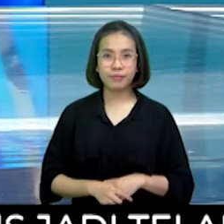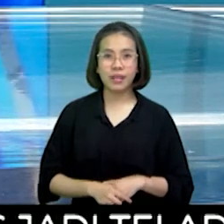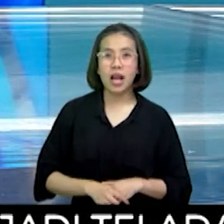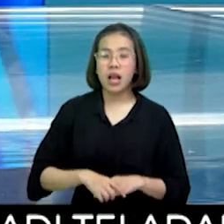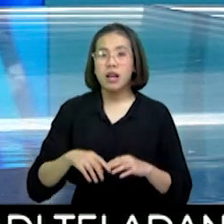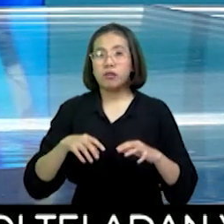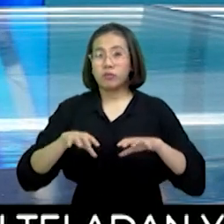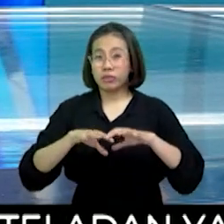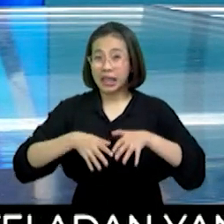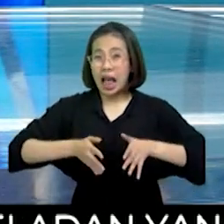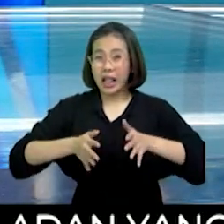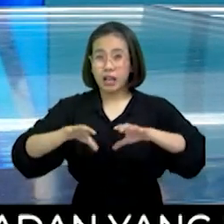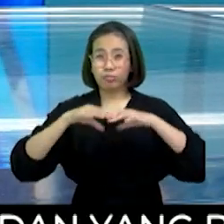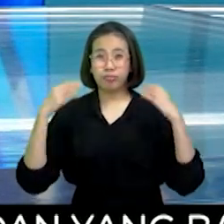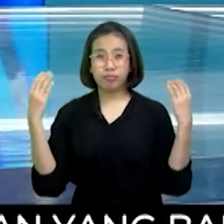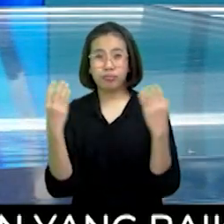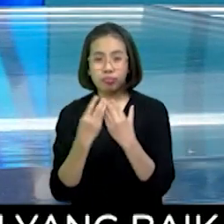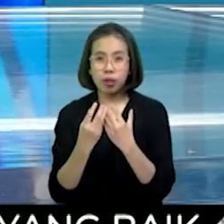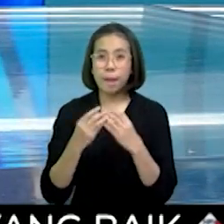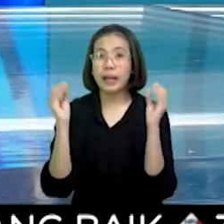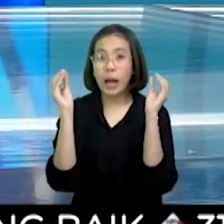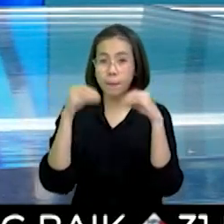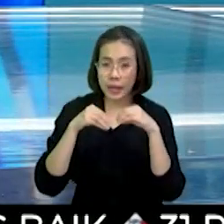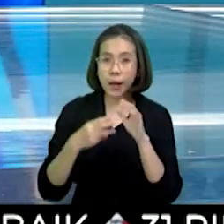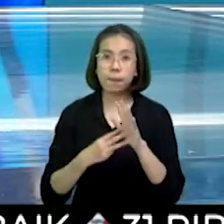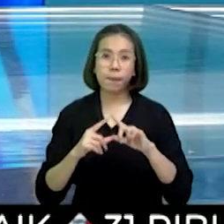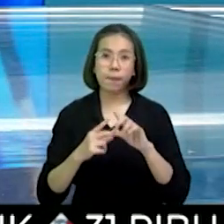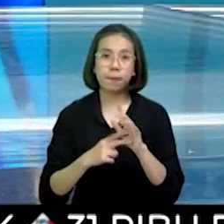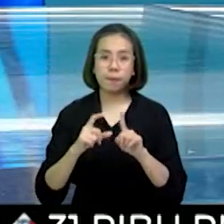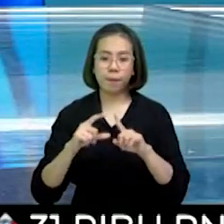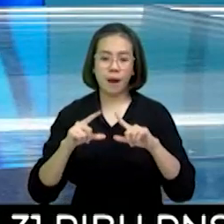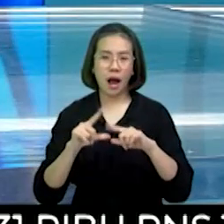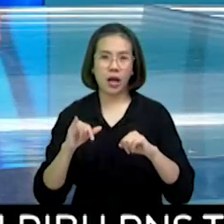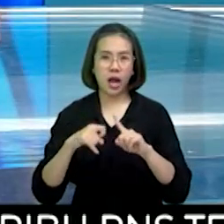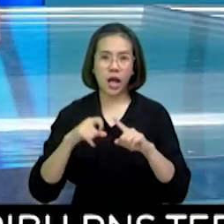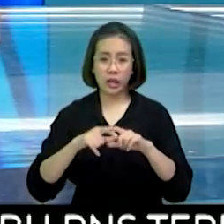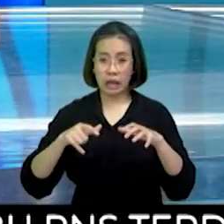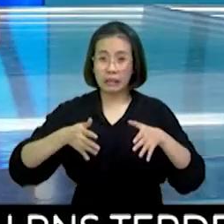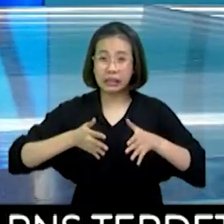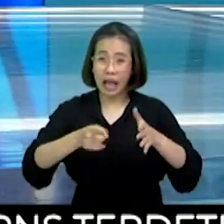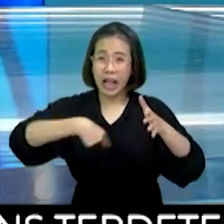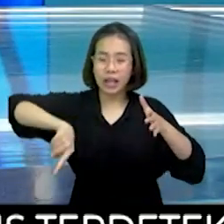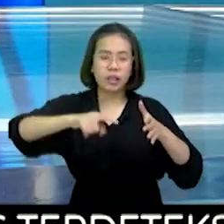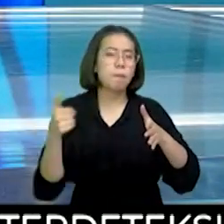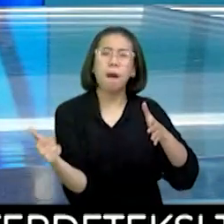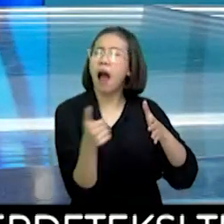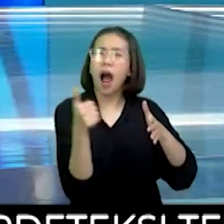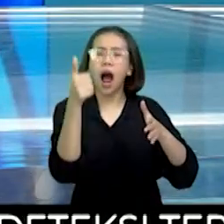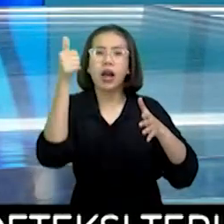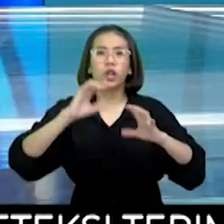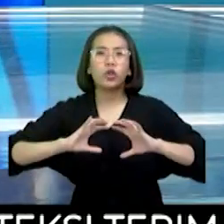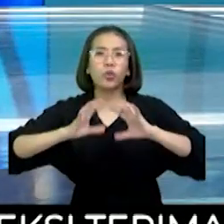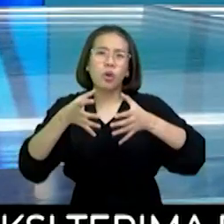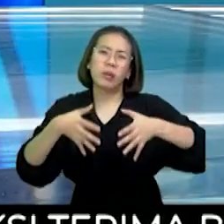Pertamina Sirkuit Mandalika Lombok Nusa Tenggara Barat menjadi salah satu sirkuit terbaik di dunia. Beragam keistimewaan serta kemegahan